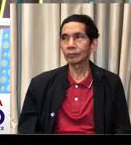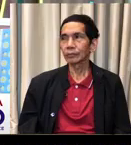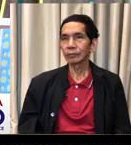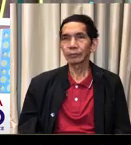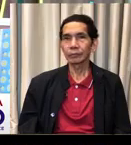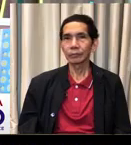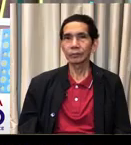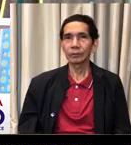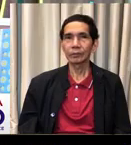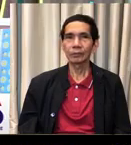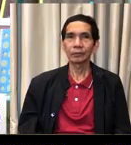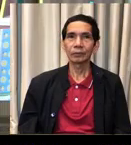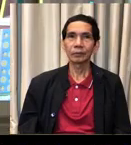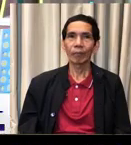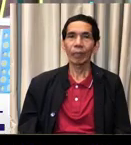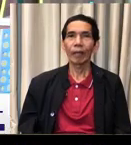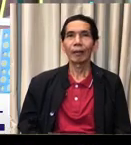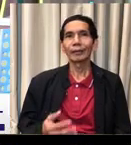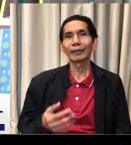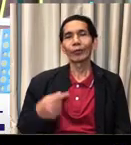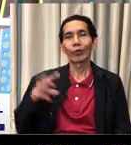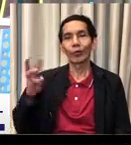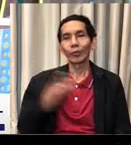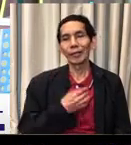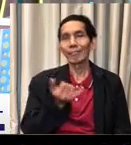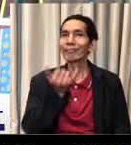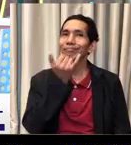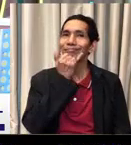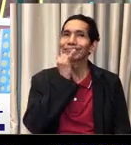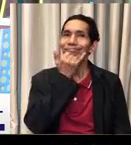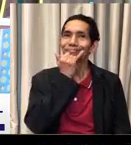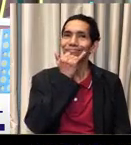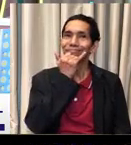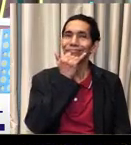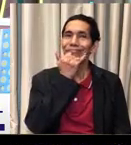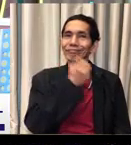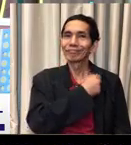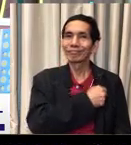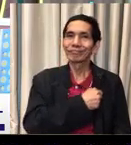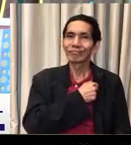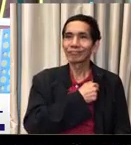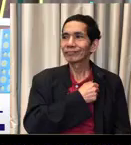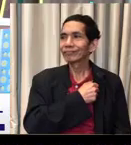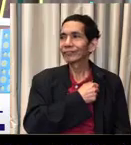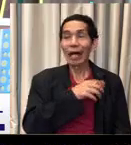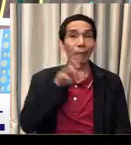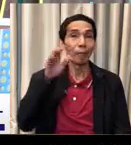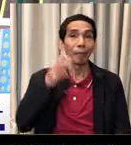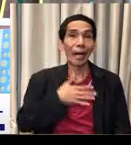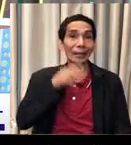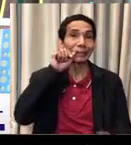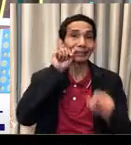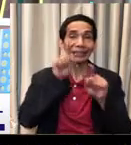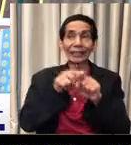Dapat nauna to eh. Kasi palpak tayo rito eh. Okay. Ito, ate. Tingnan